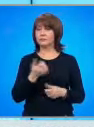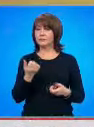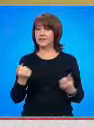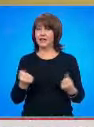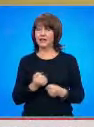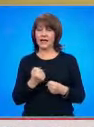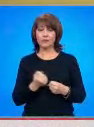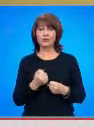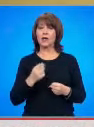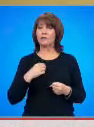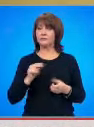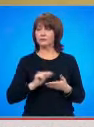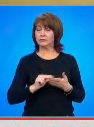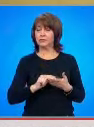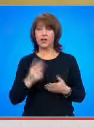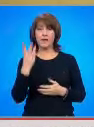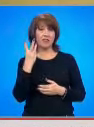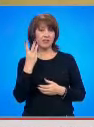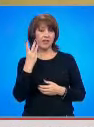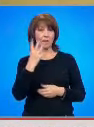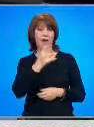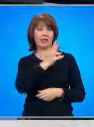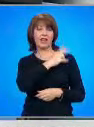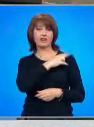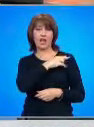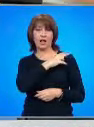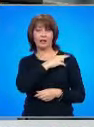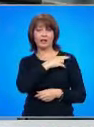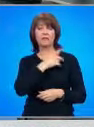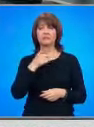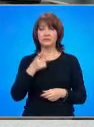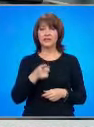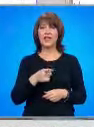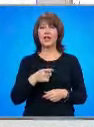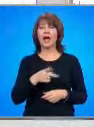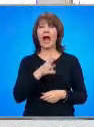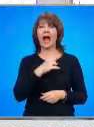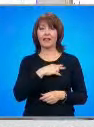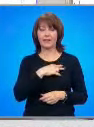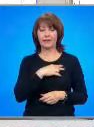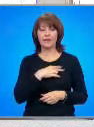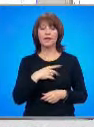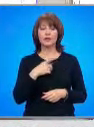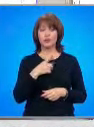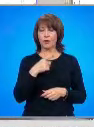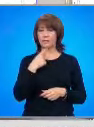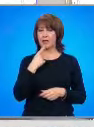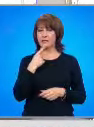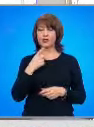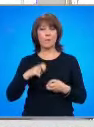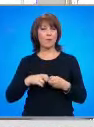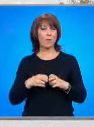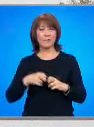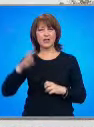трима шефове на районни управления. Има ръководител на сектор КАТ и така нататък и така нататък. Демерджиев подчерта обаче, че